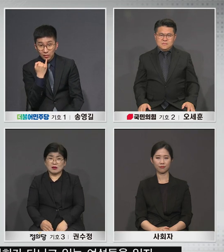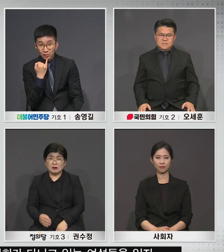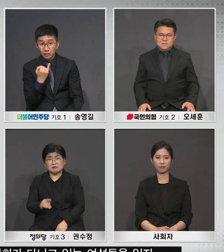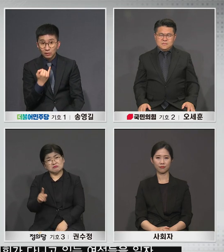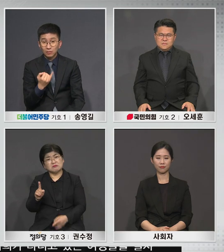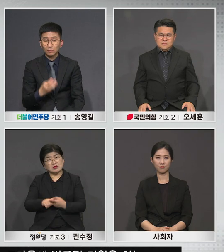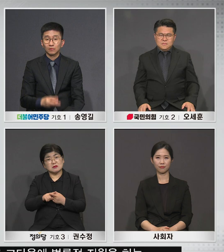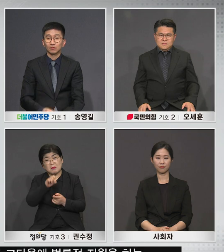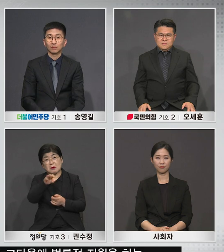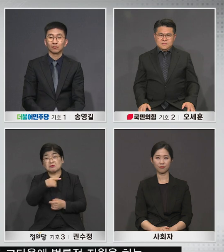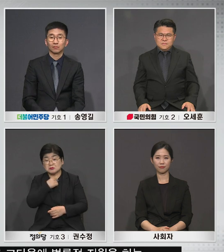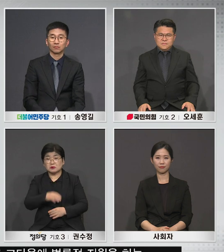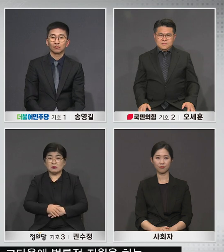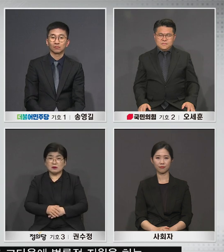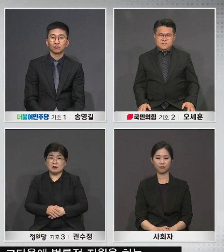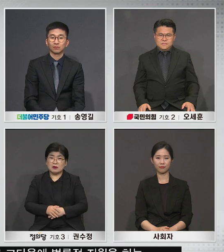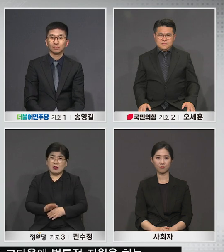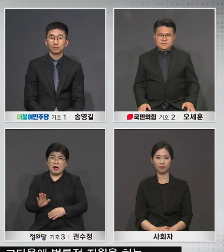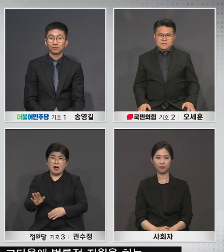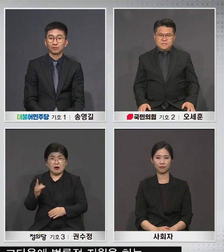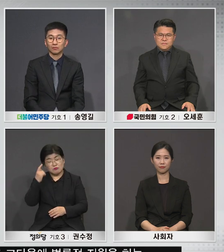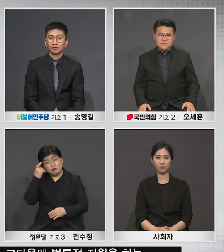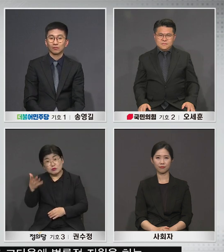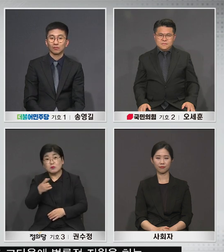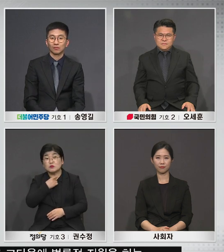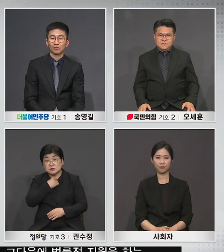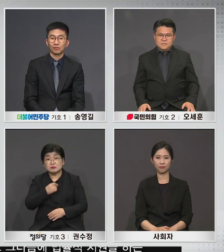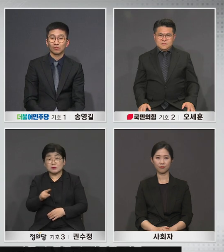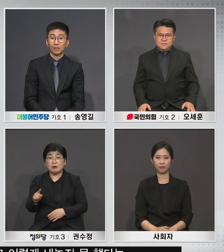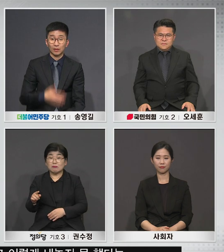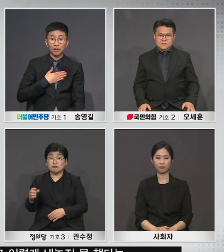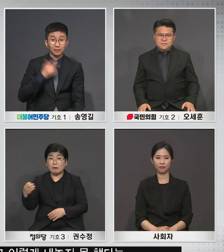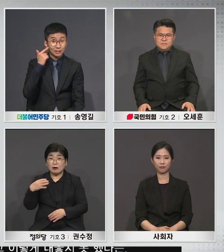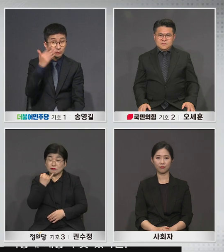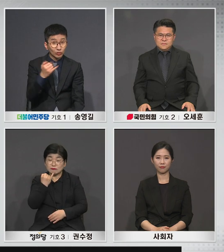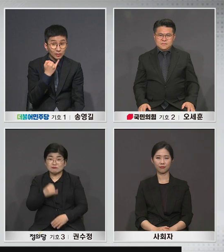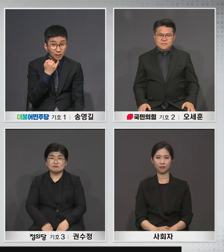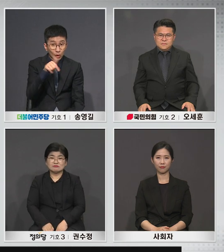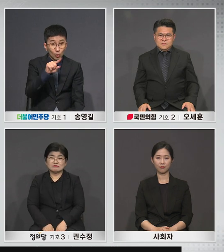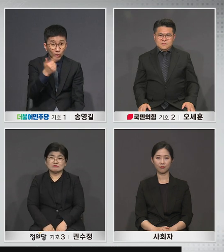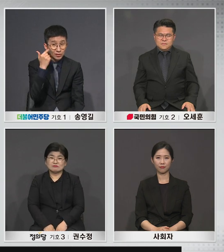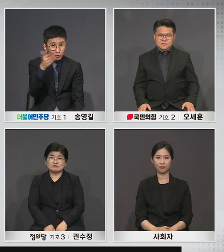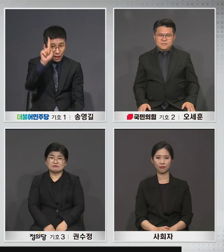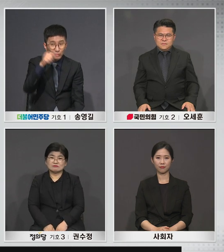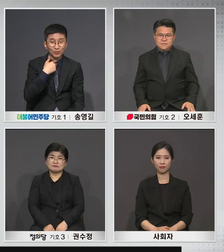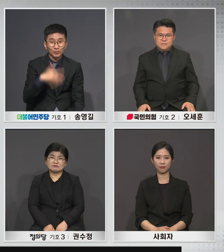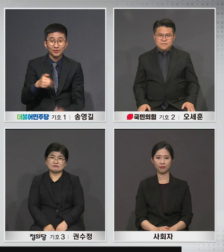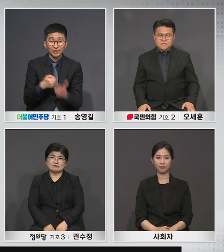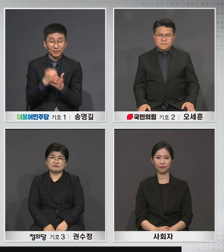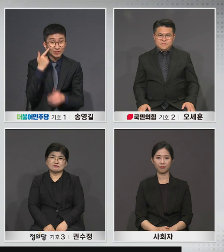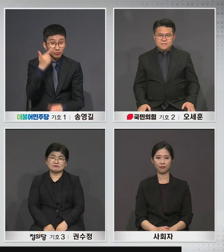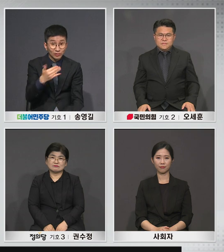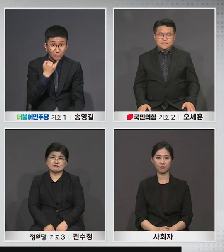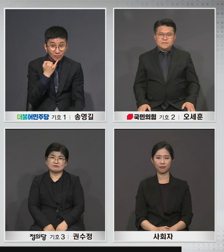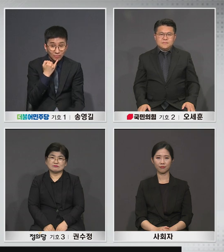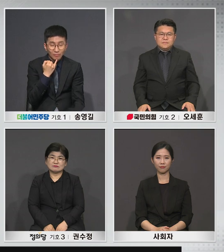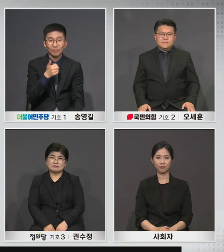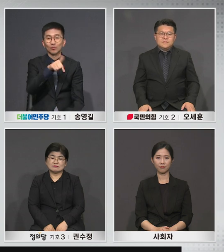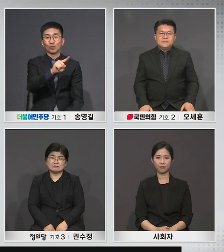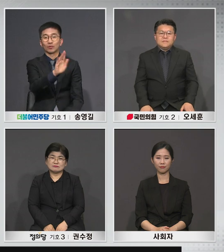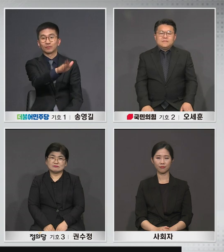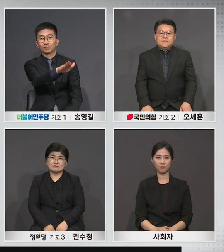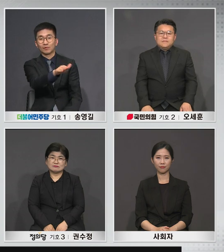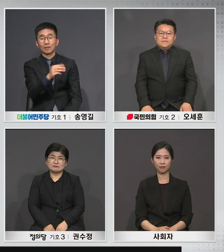드리겠고요. 저도 질문을 드리려고 했는데. 제가 질문을 한 번, 권 후보님 한 번도 못 드렸으니까. 권수정 후보께서는